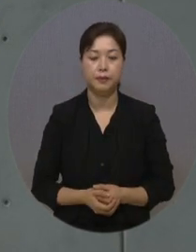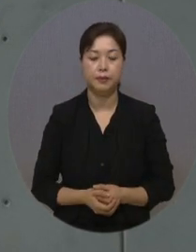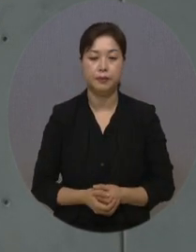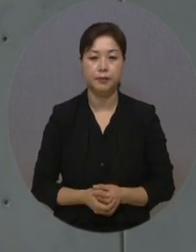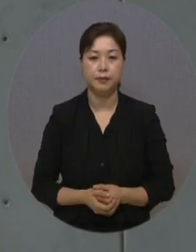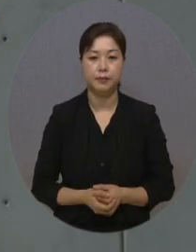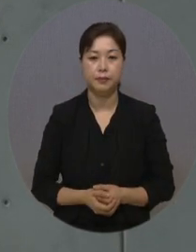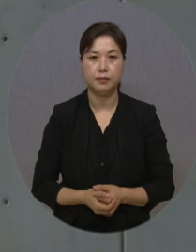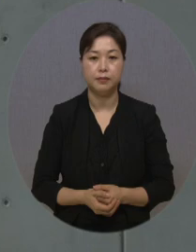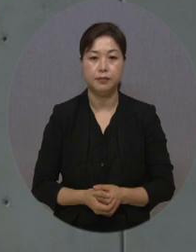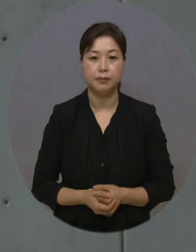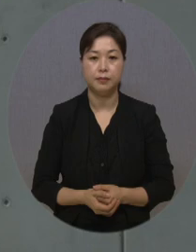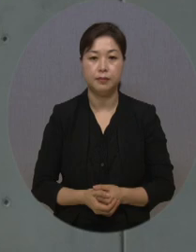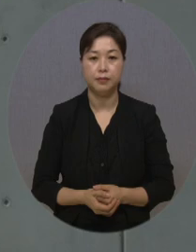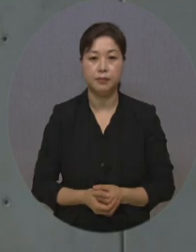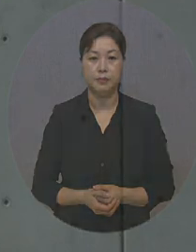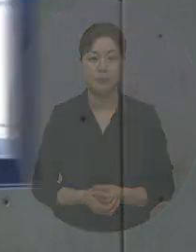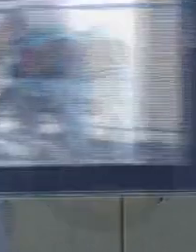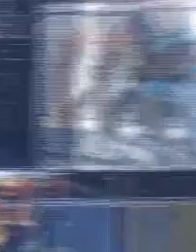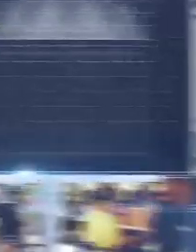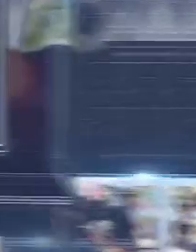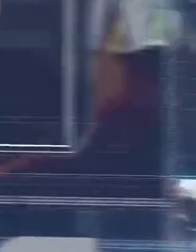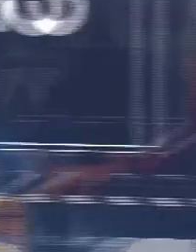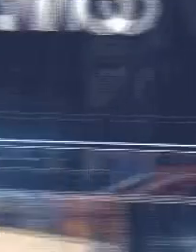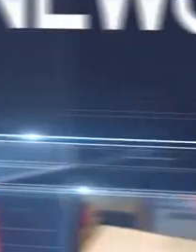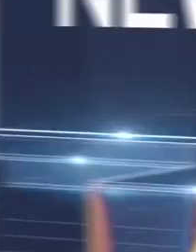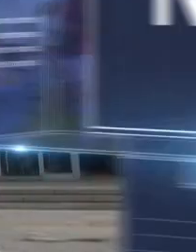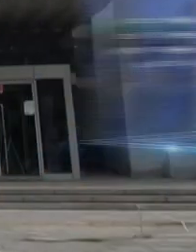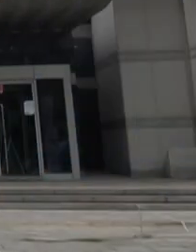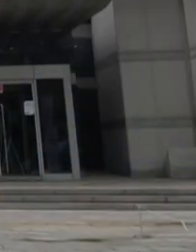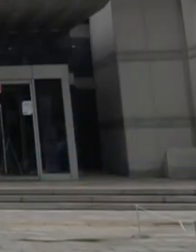빵 소 최정원 입니다 으